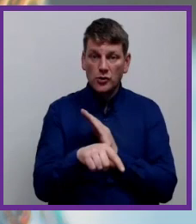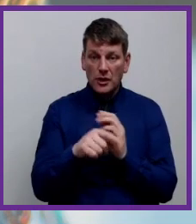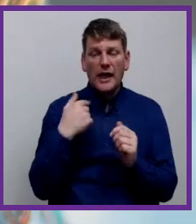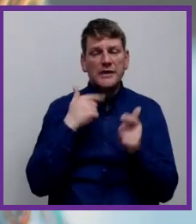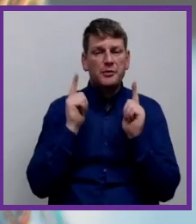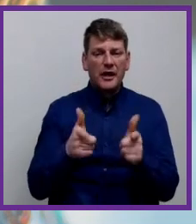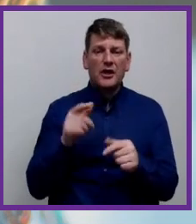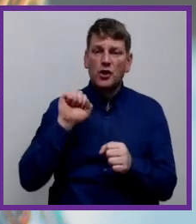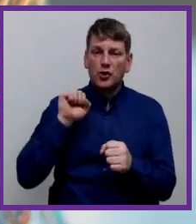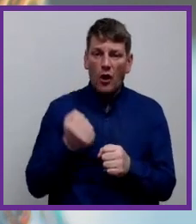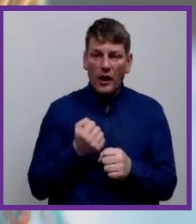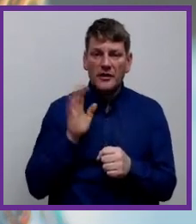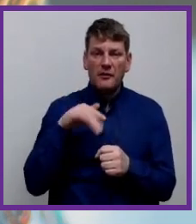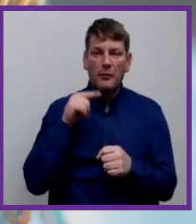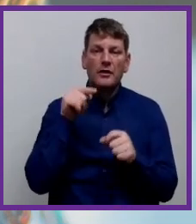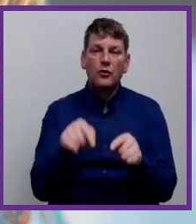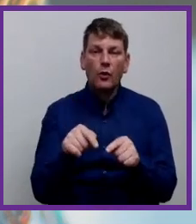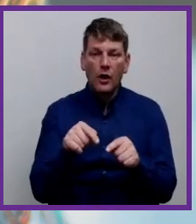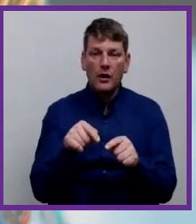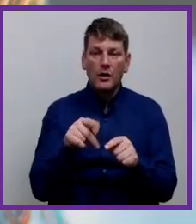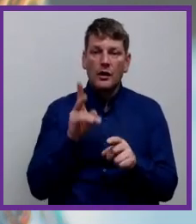piekritīšu kolēģiem par to,